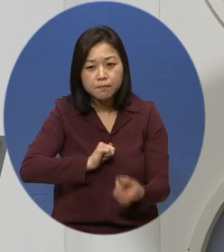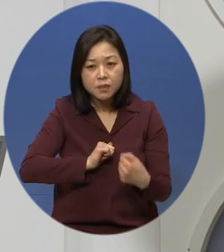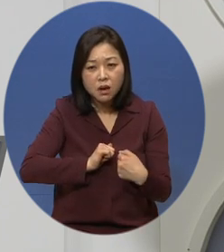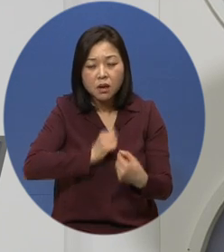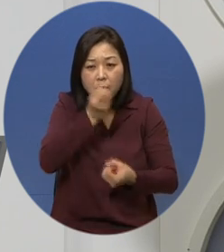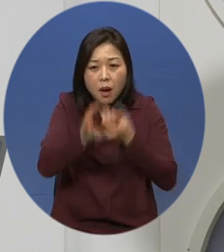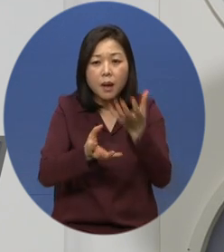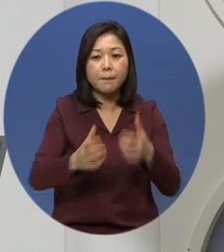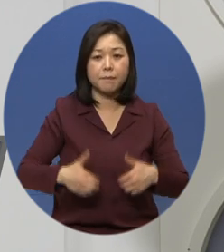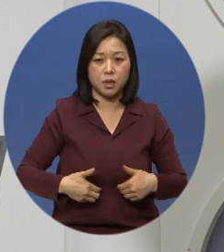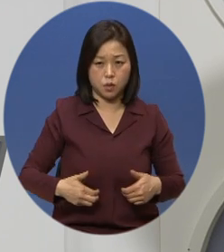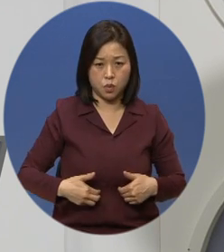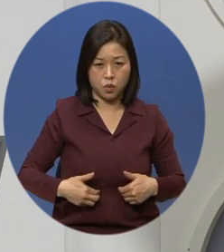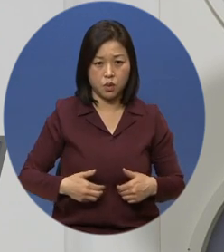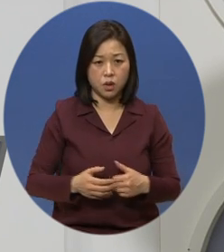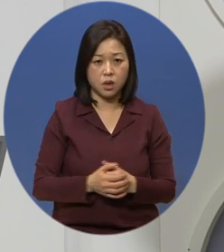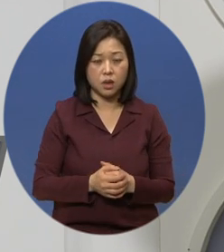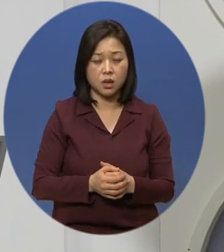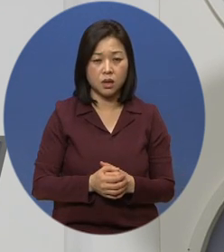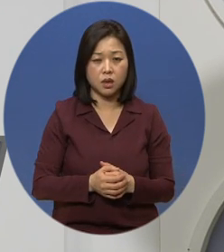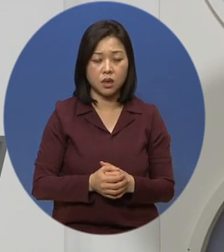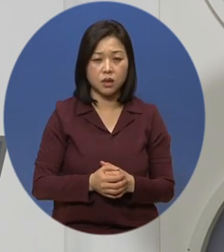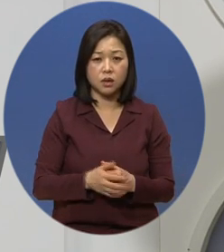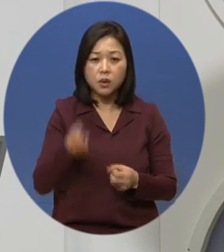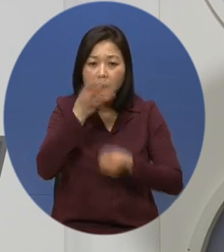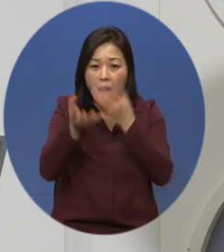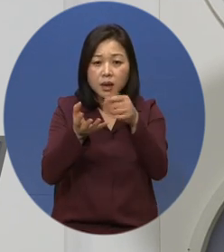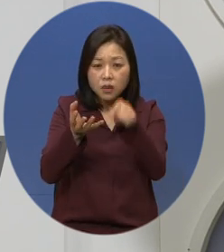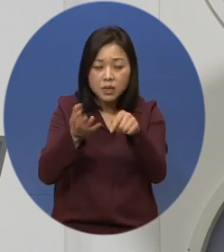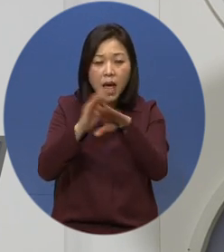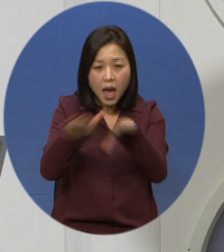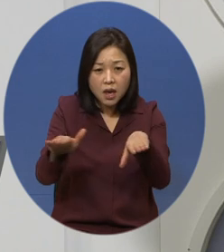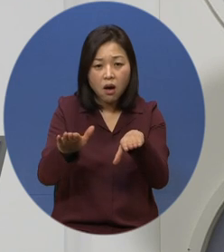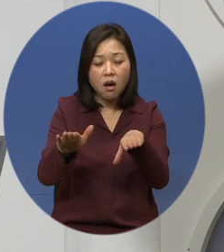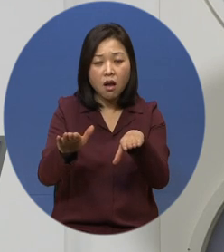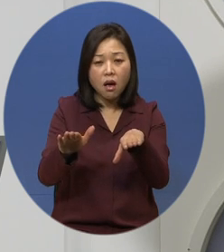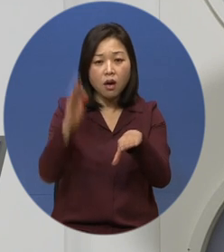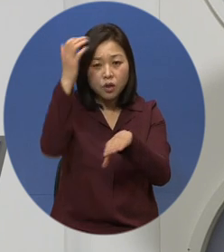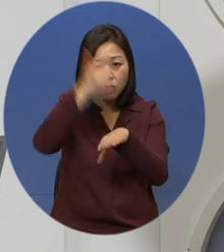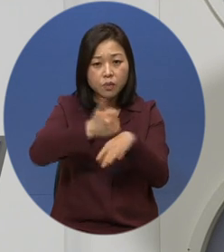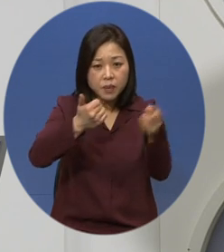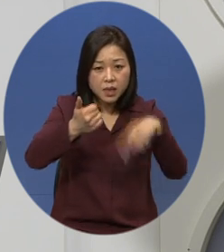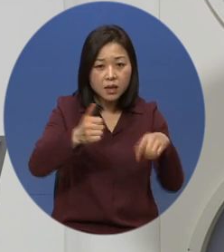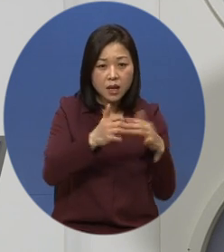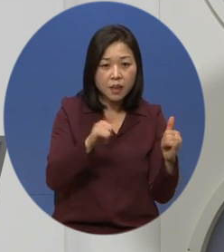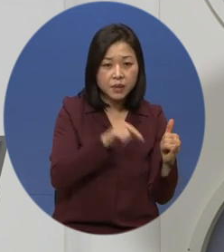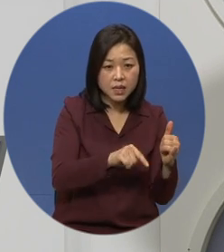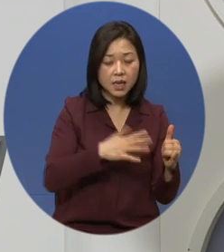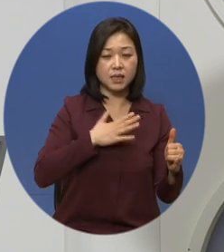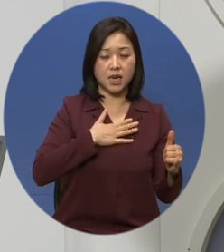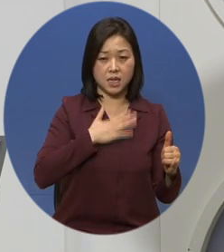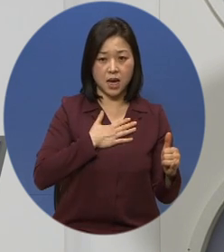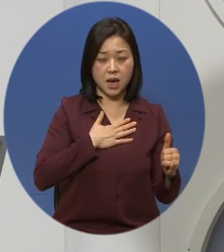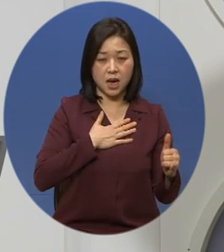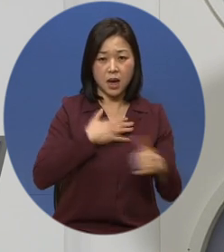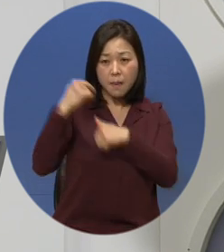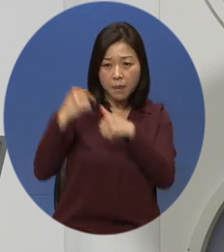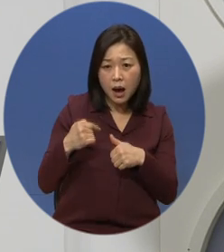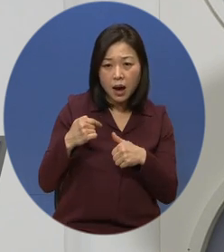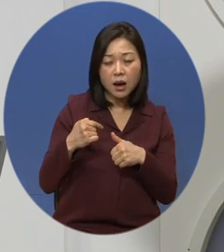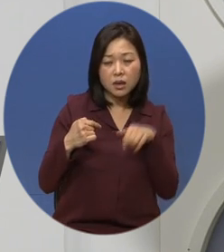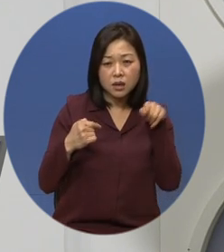해야 되는데 그게 에 그게 이루어져야만 밑에 병사들이 그렇게 저희가 어 죽였다면